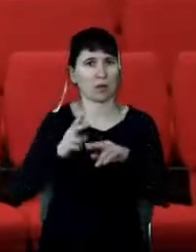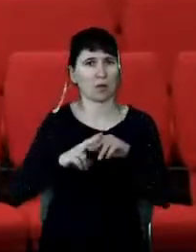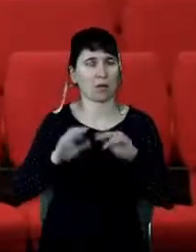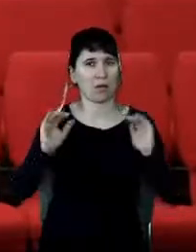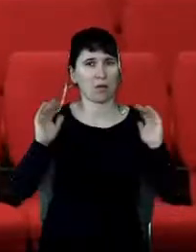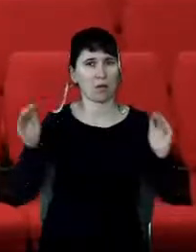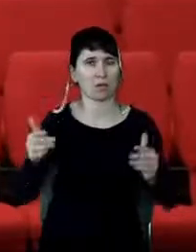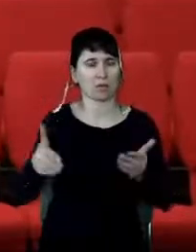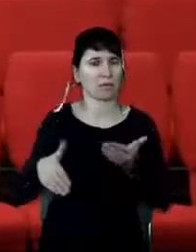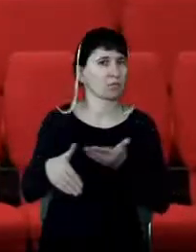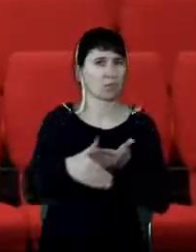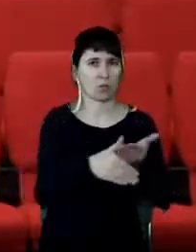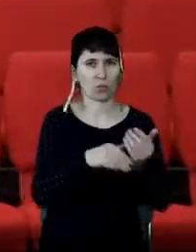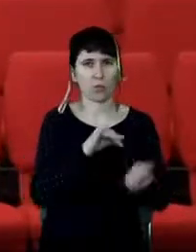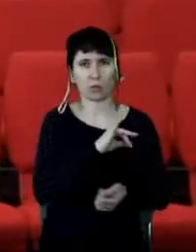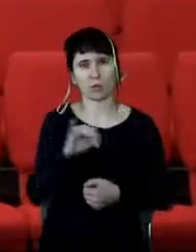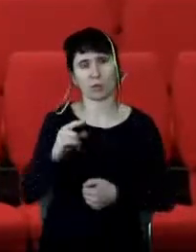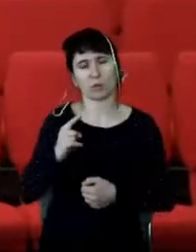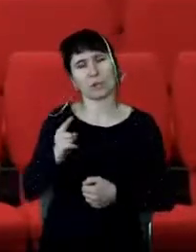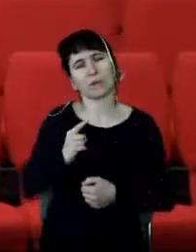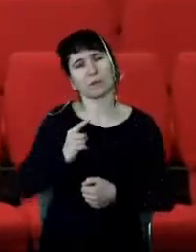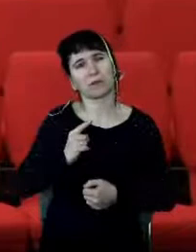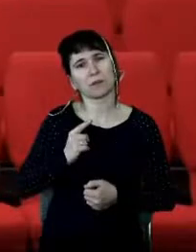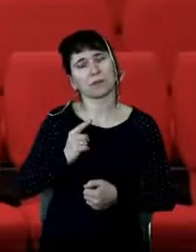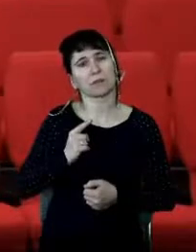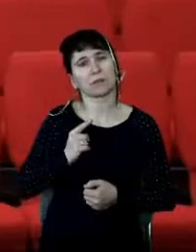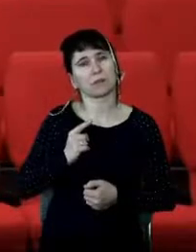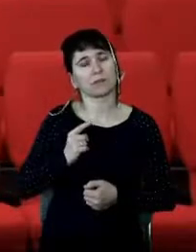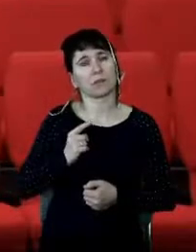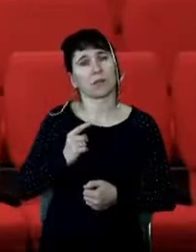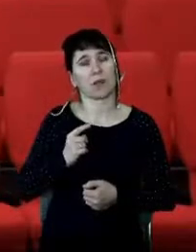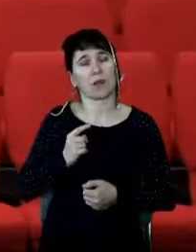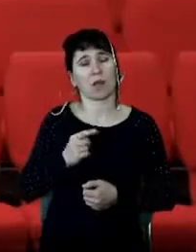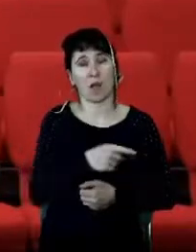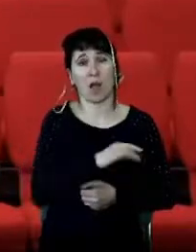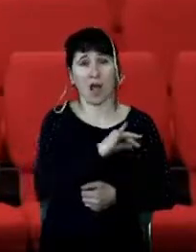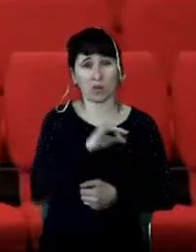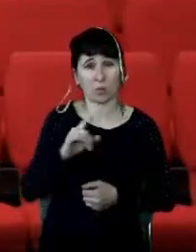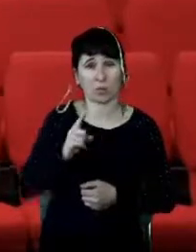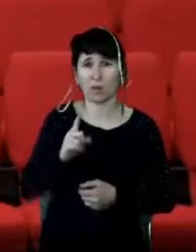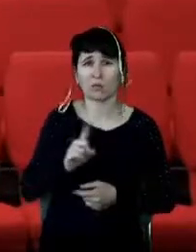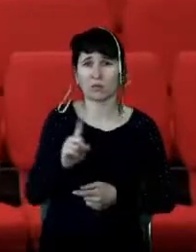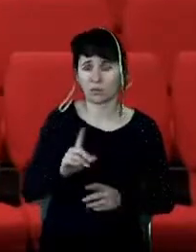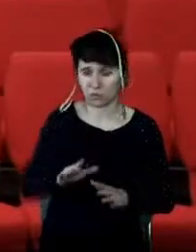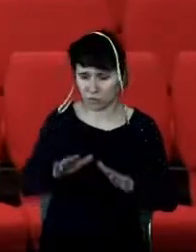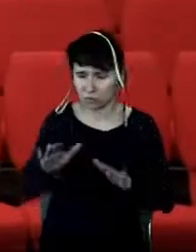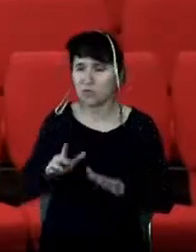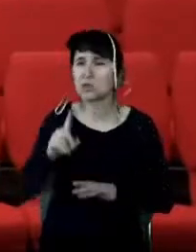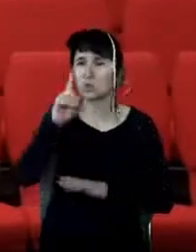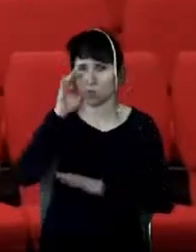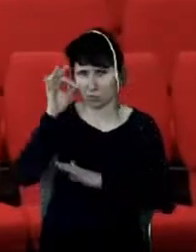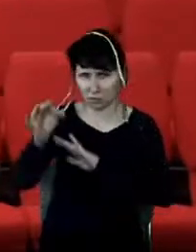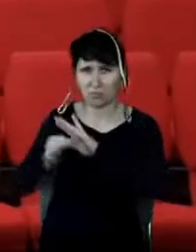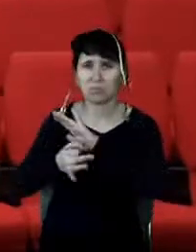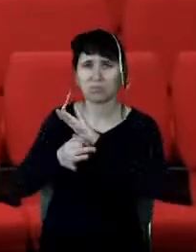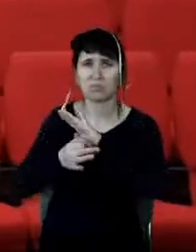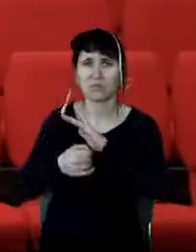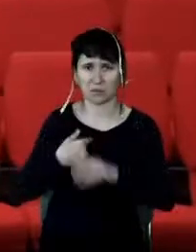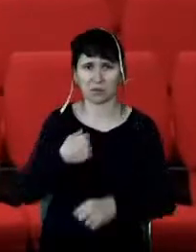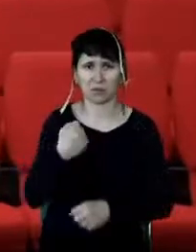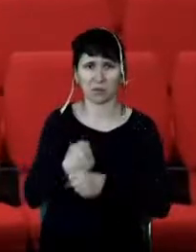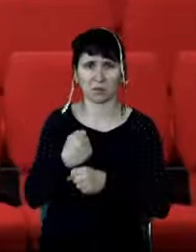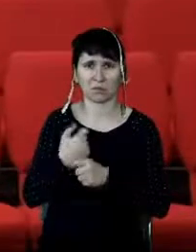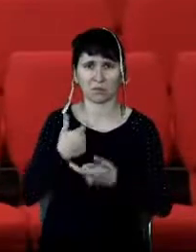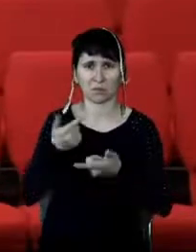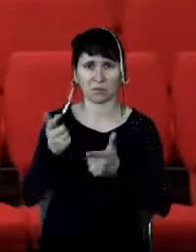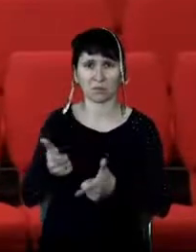ангела до Ісуса Навина. І він сказав, він впав до лілиці і сказав, що скажеш мені робити? Ось важливі